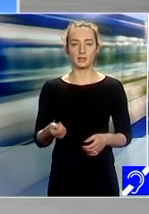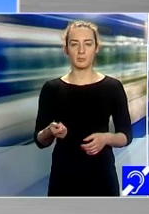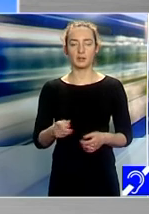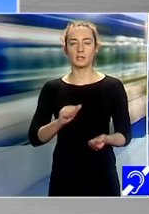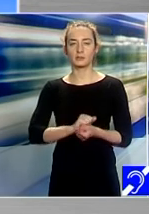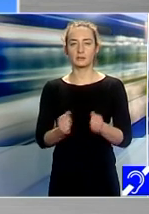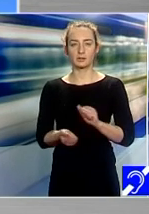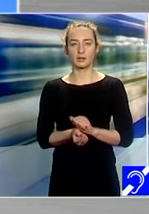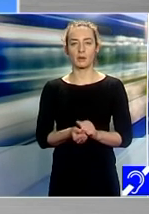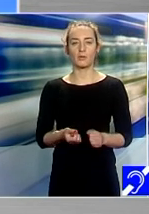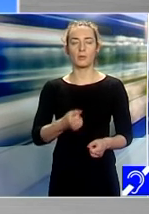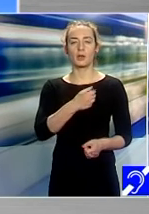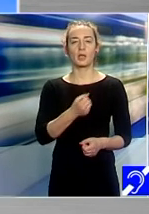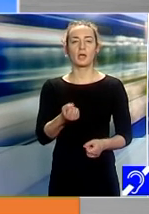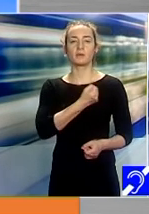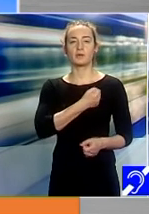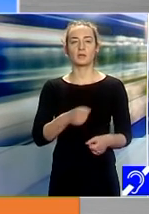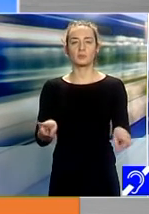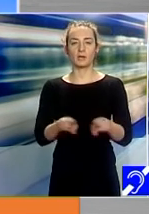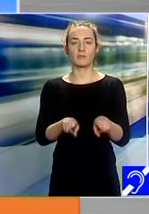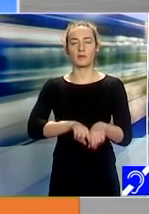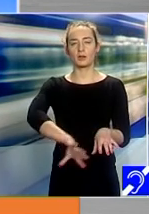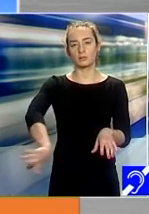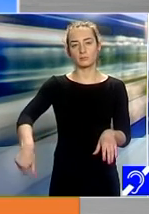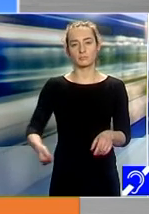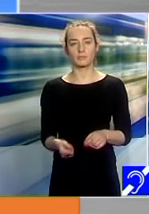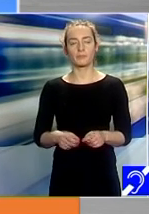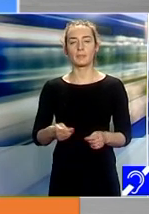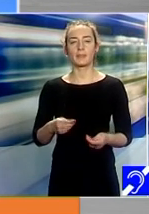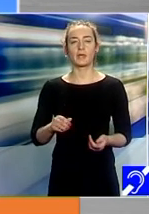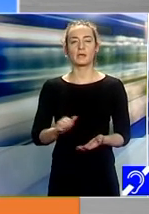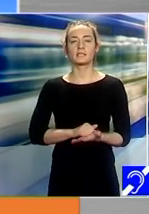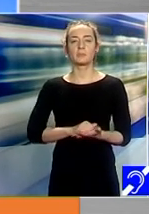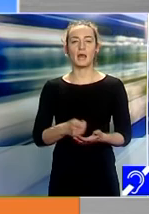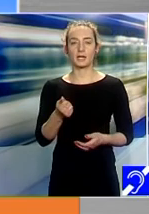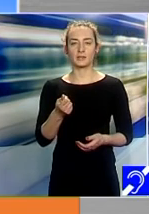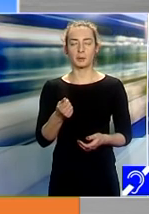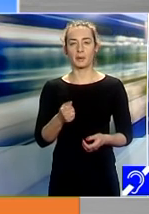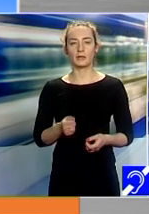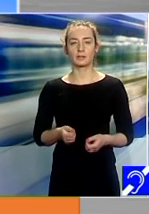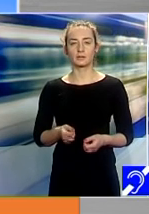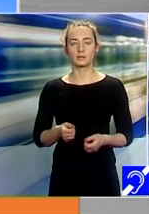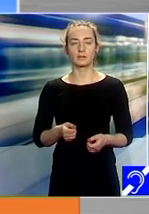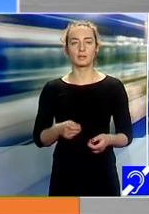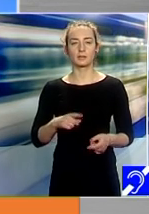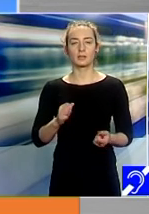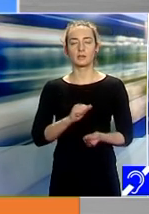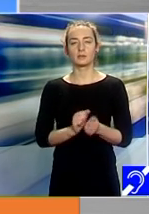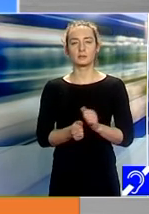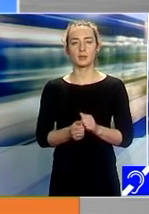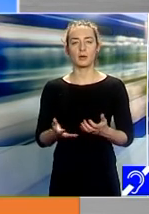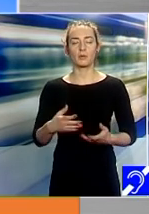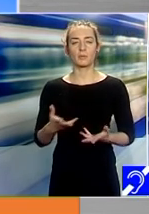infracțiuni asimilate corupției, dar avem și spălare de bani sau avem infracțiuni care aduc prejudicii